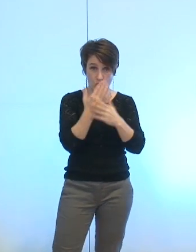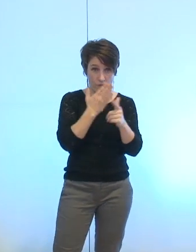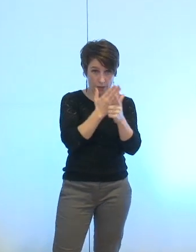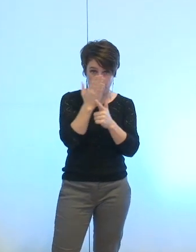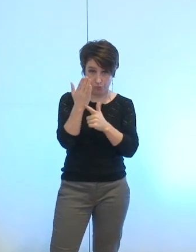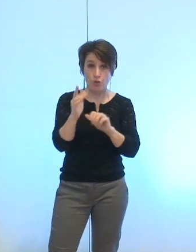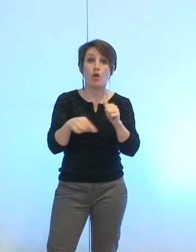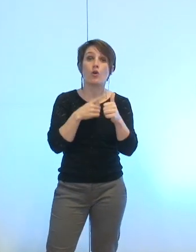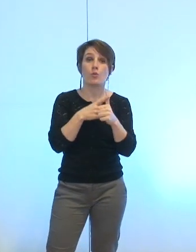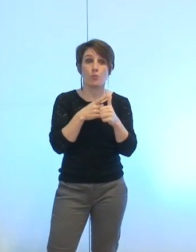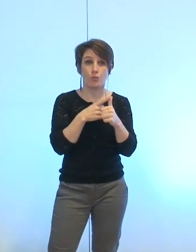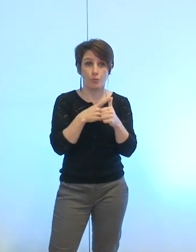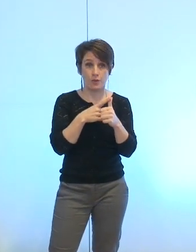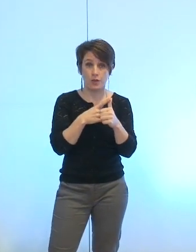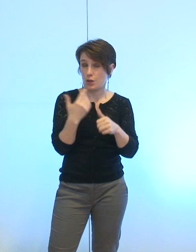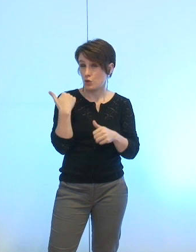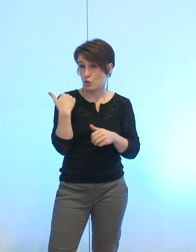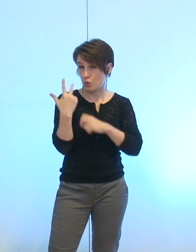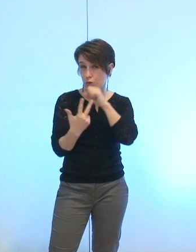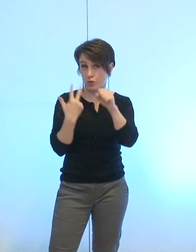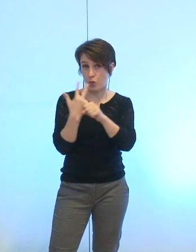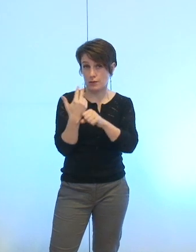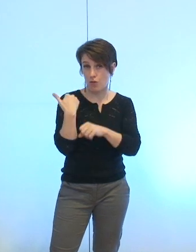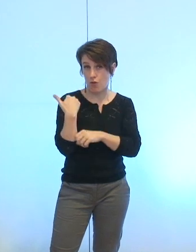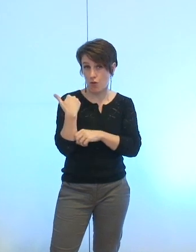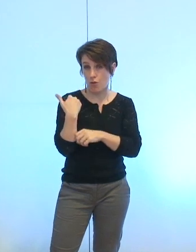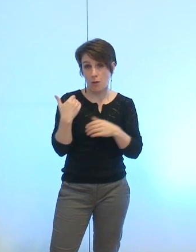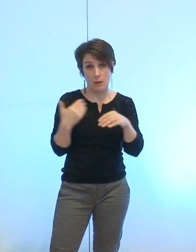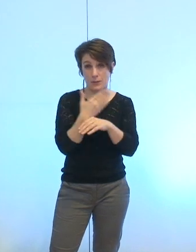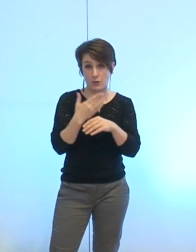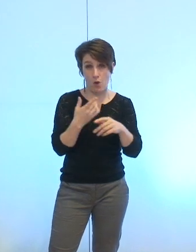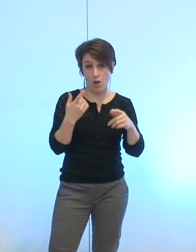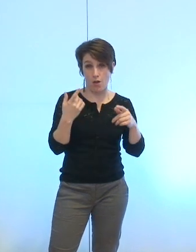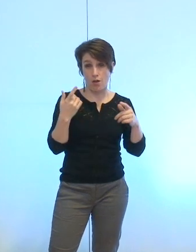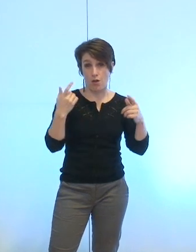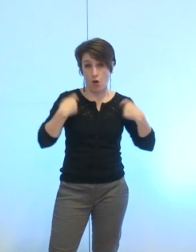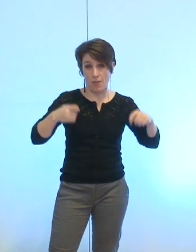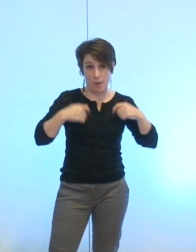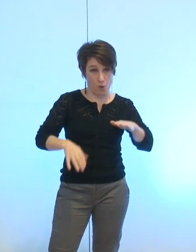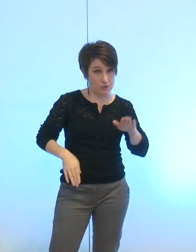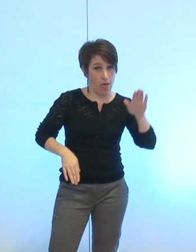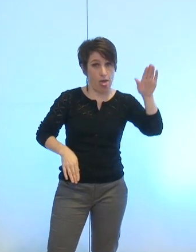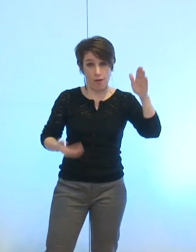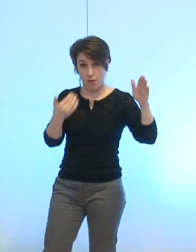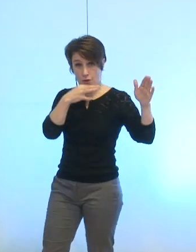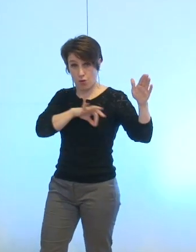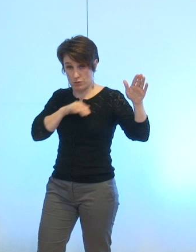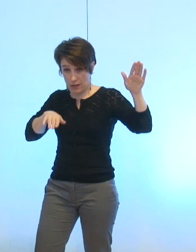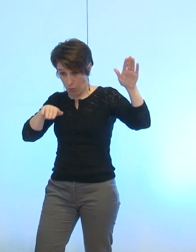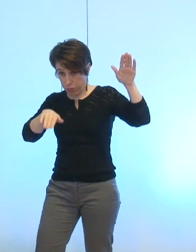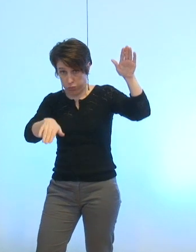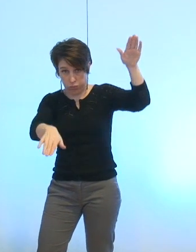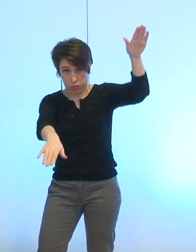premier c'est que il y a depuis maintenant 3 ans un effet ciseau massif dans l'évolution